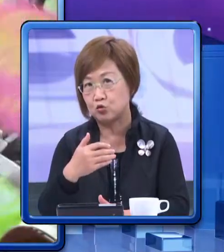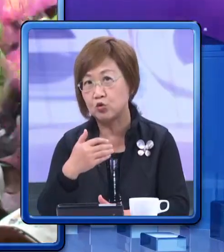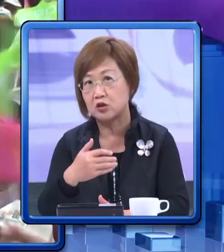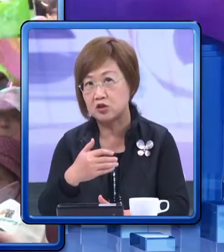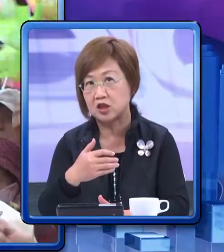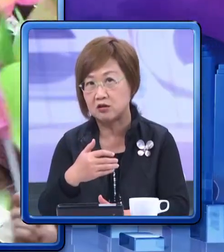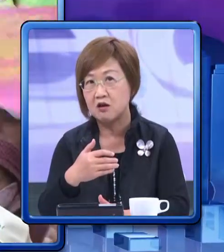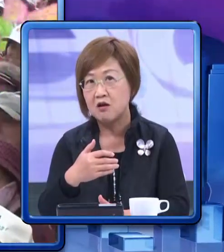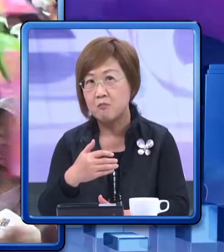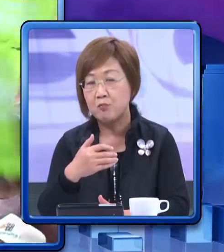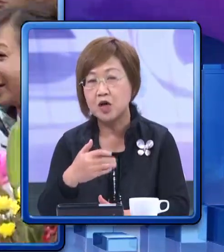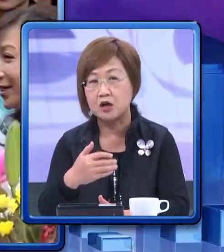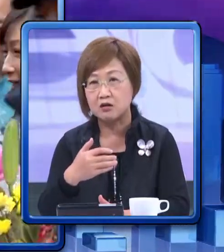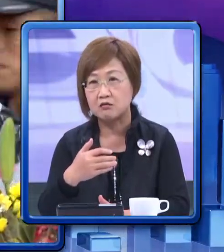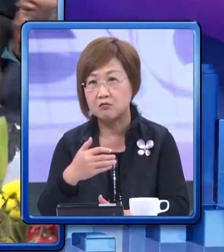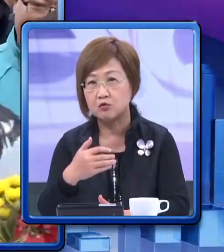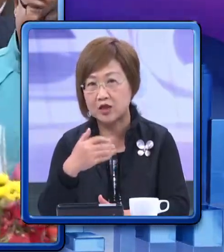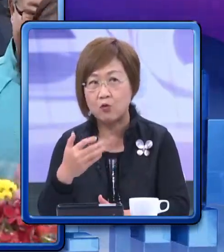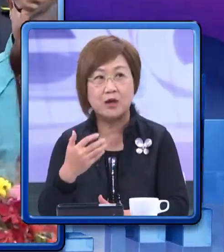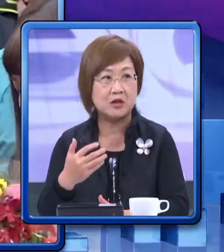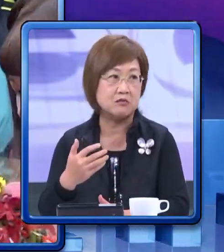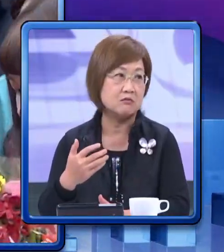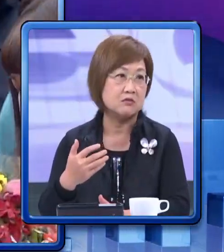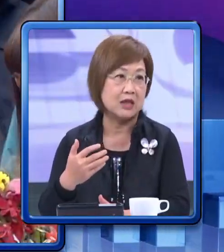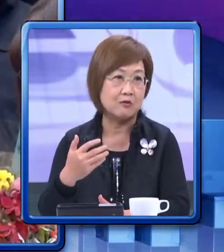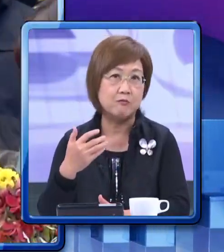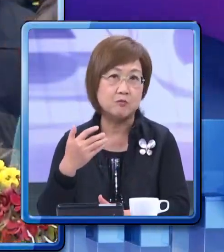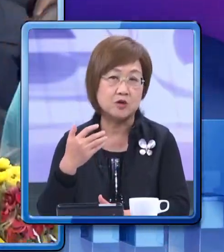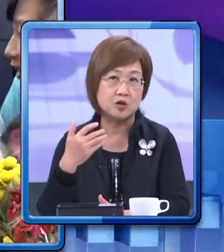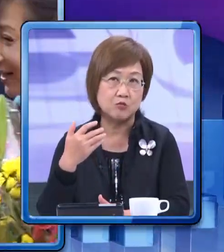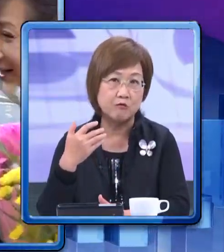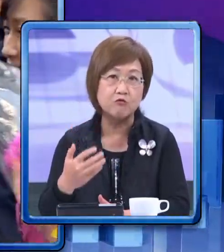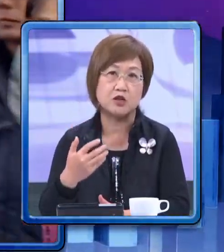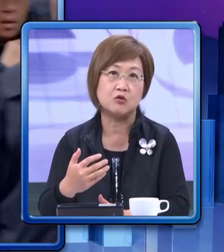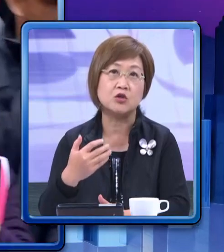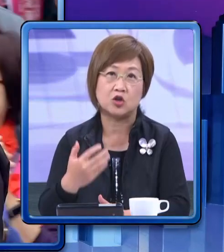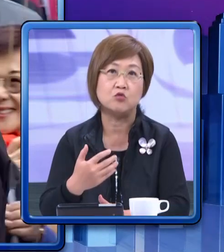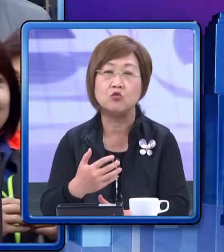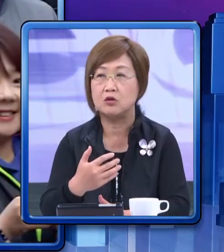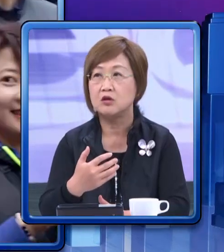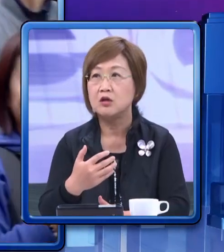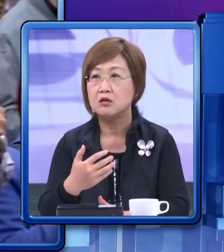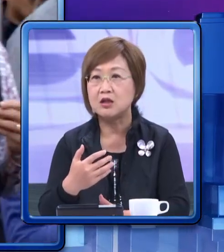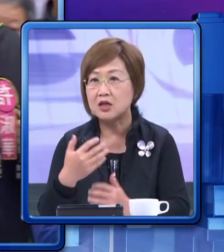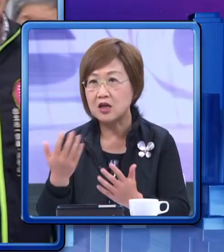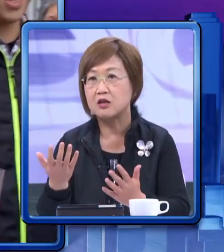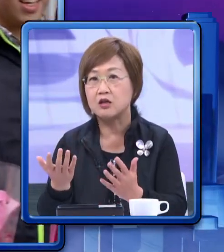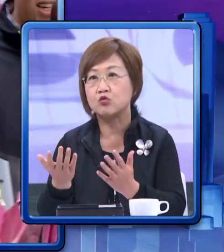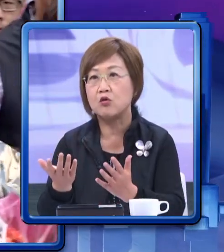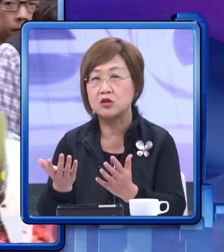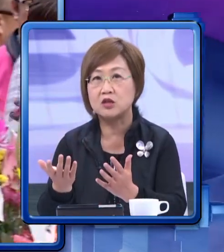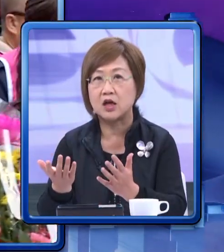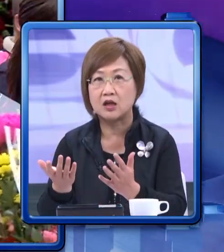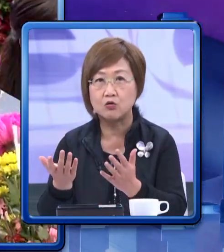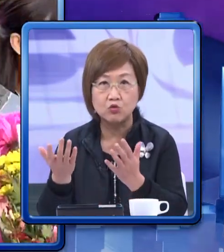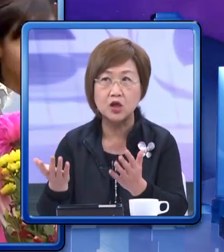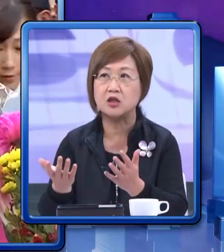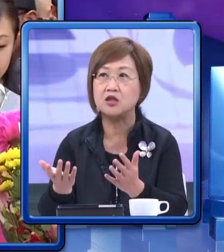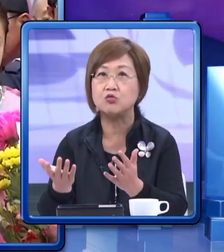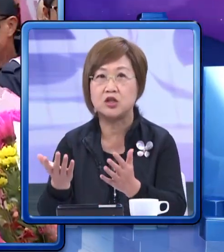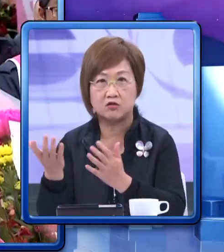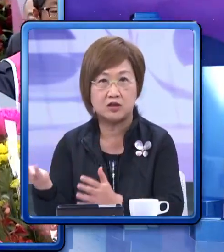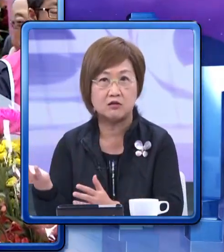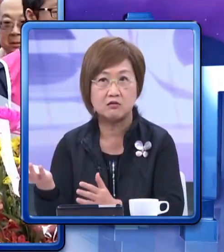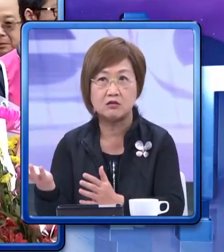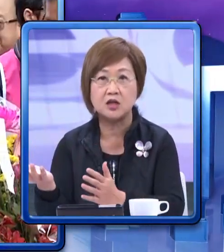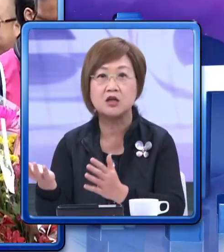府内所做的事情，不可向外人来负责或承诺，那在这样的一个状况之下，他如何